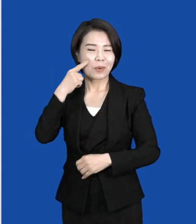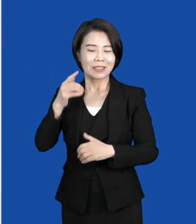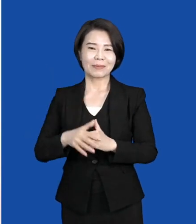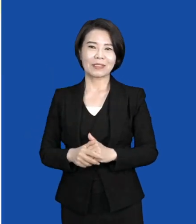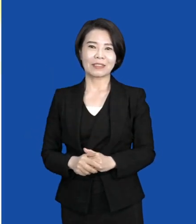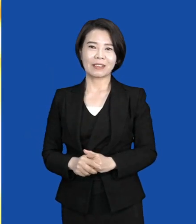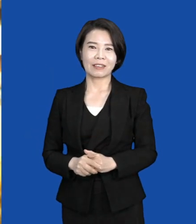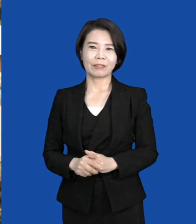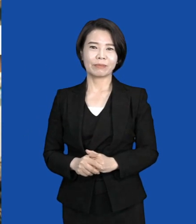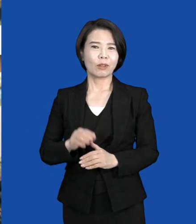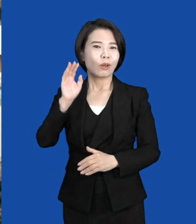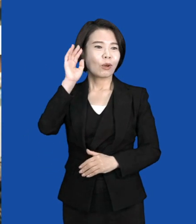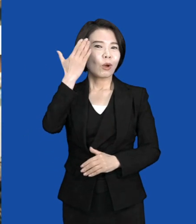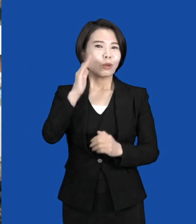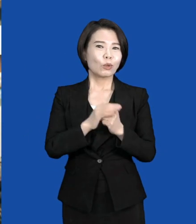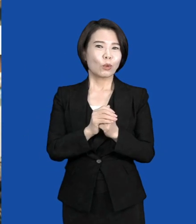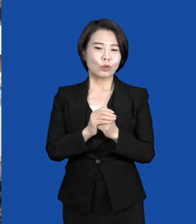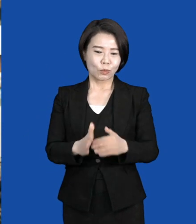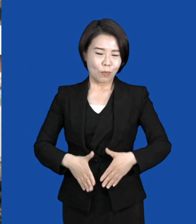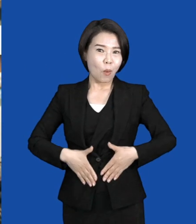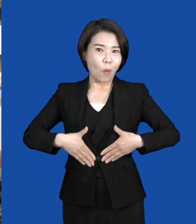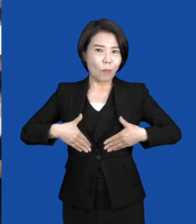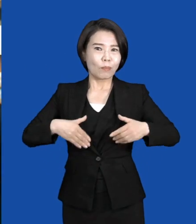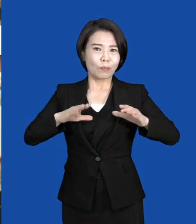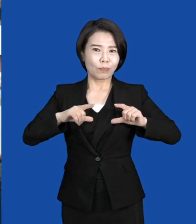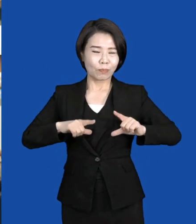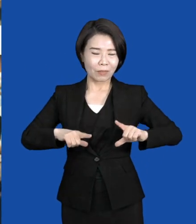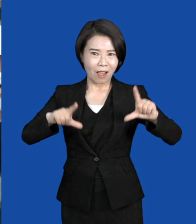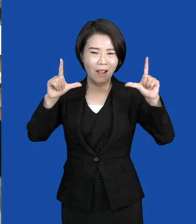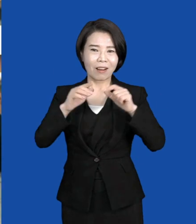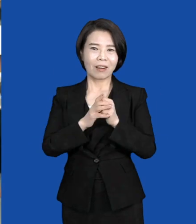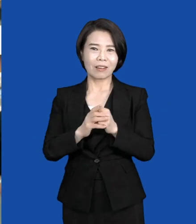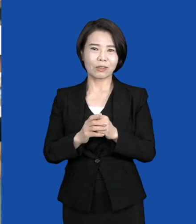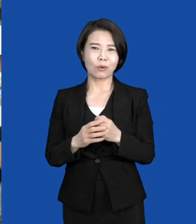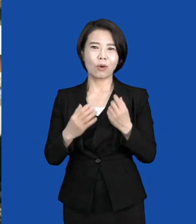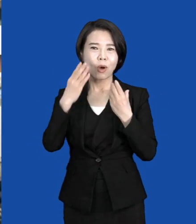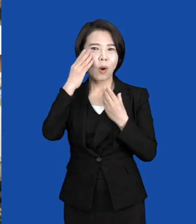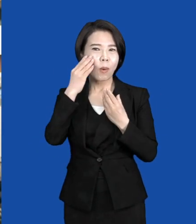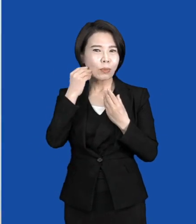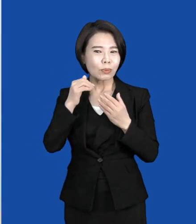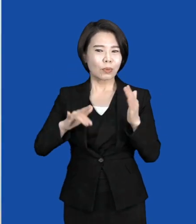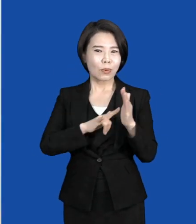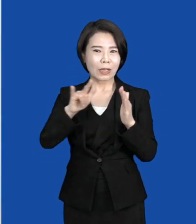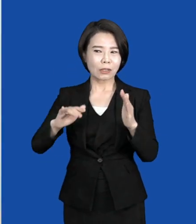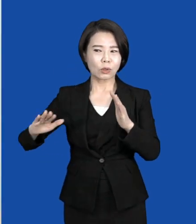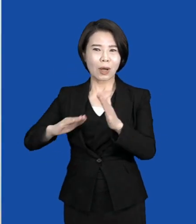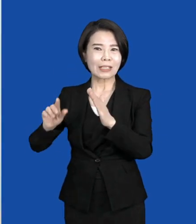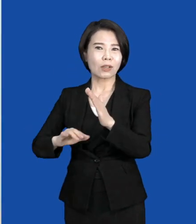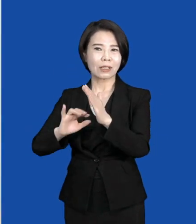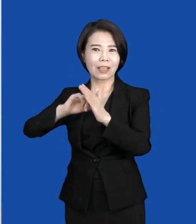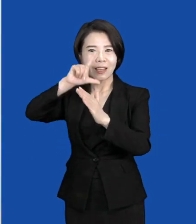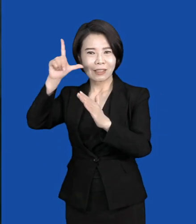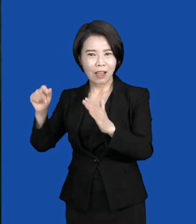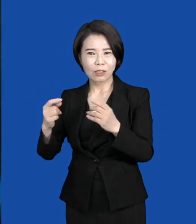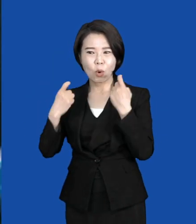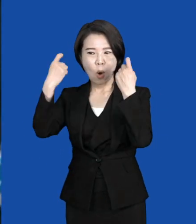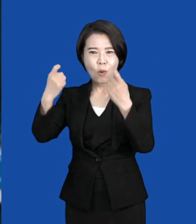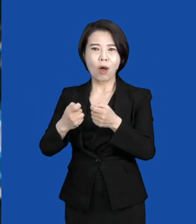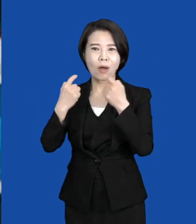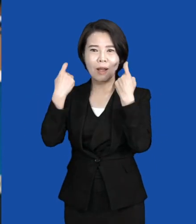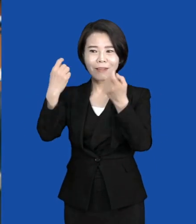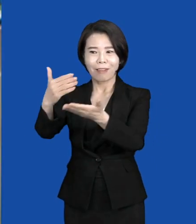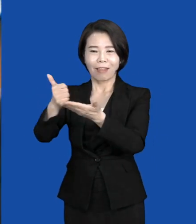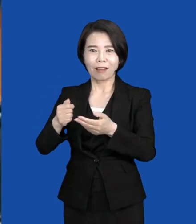들어보시죠. 최근에 봄 성수기 그리고 5월 가정의 달을 맞이해서 제주 방문 관광객이 상당히